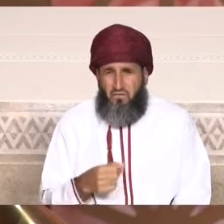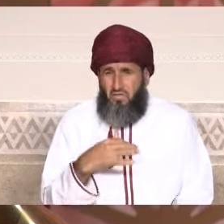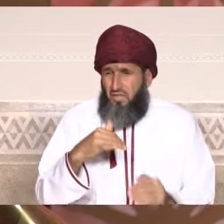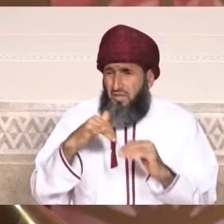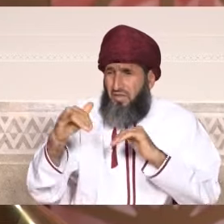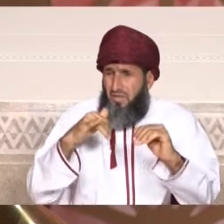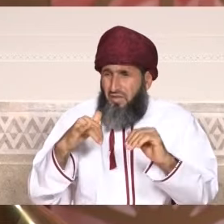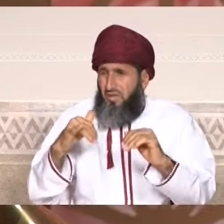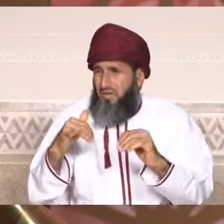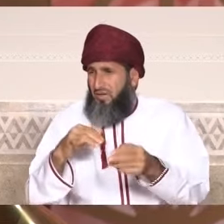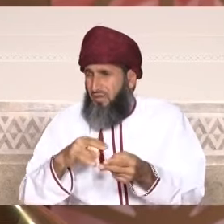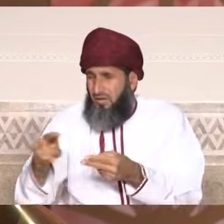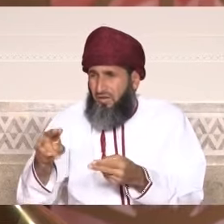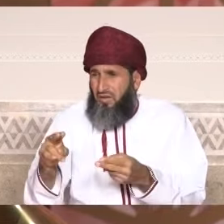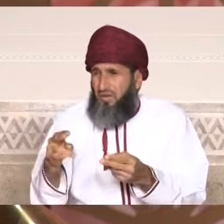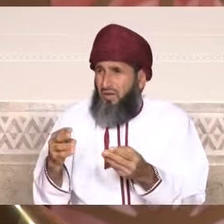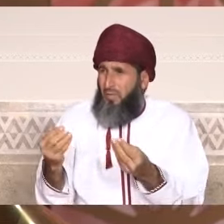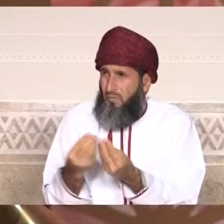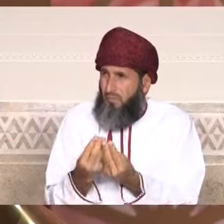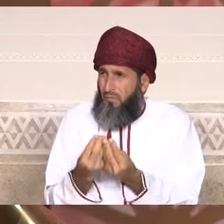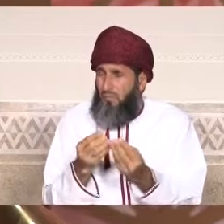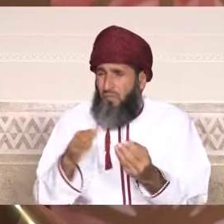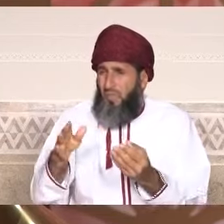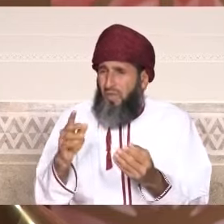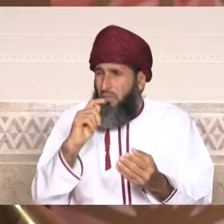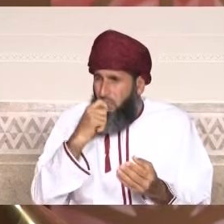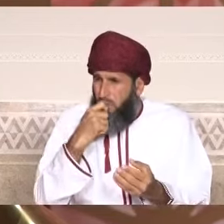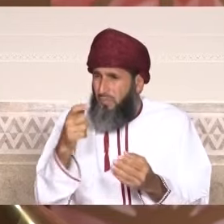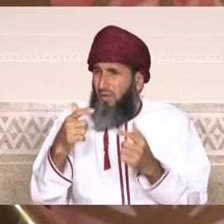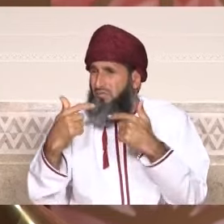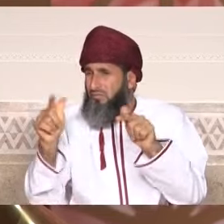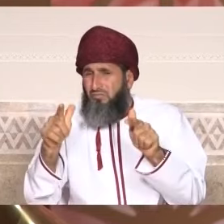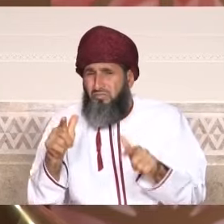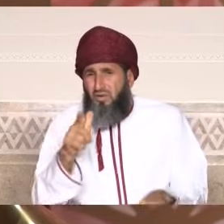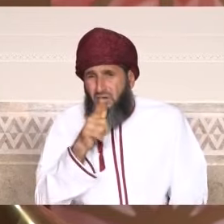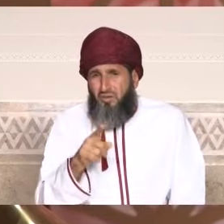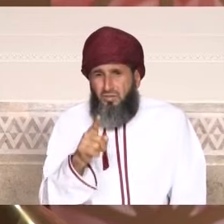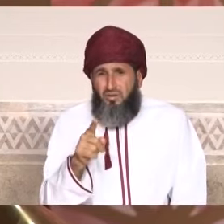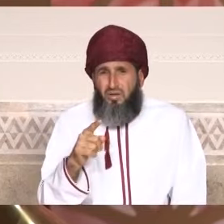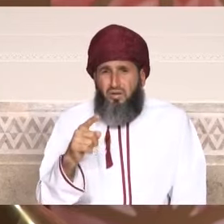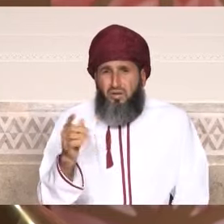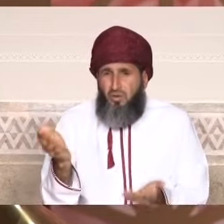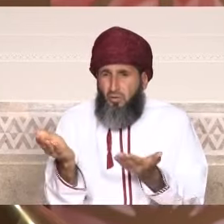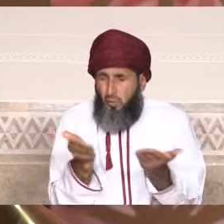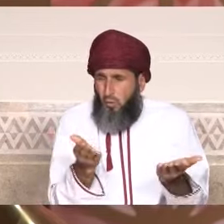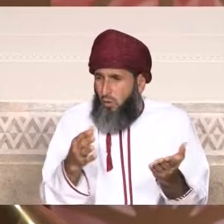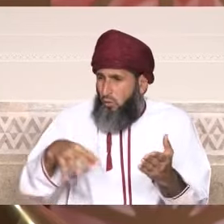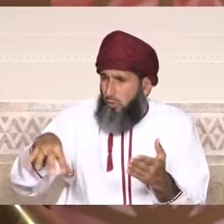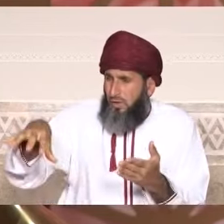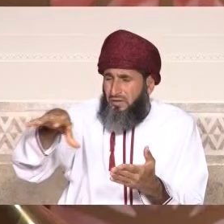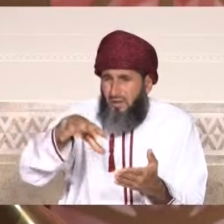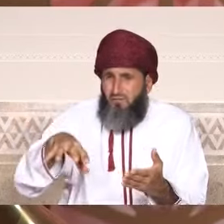ذهابهما ومجيئهما في خلواتهما في سرهما في علنهما ولو كان ذلك بحضور من حضر؟